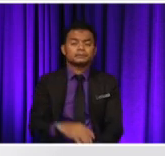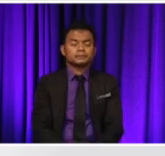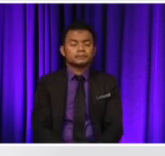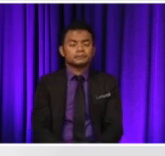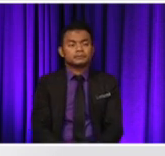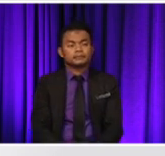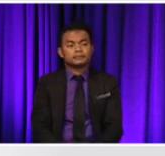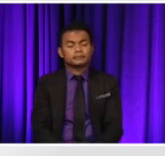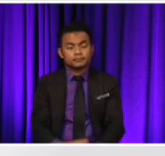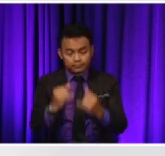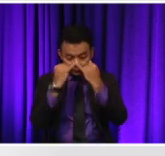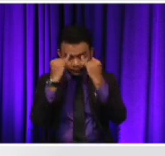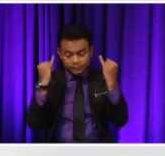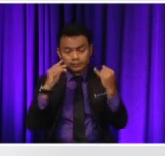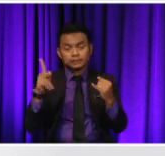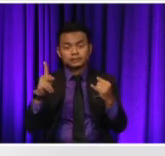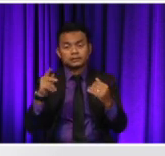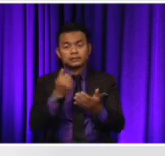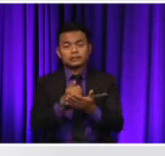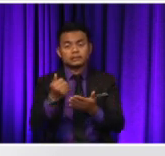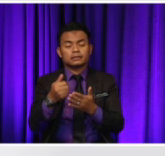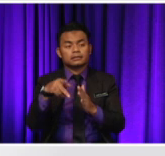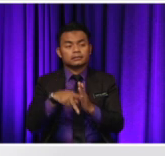Jelaskan alat-alat perancangan